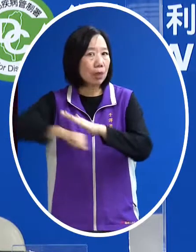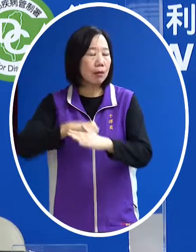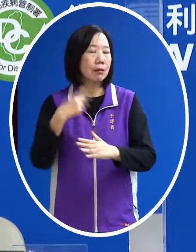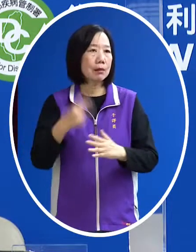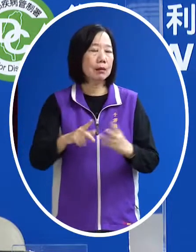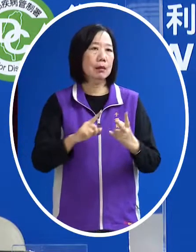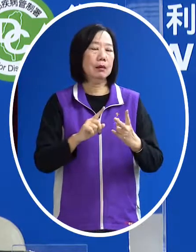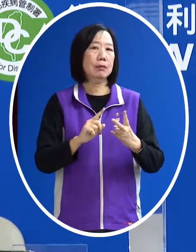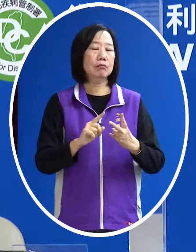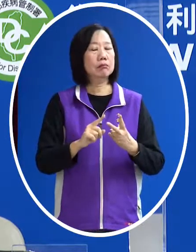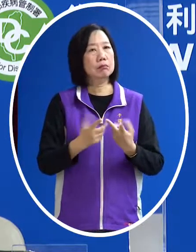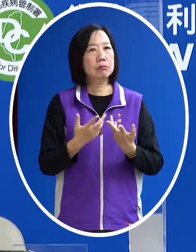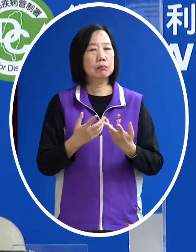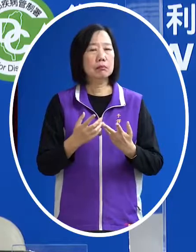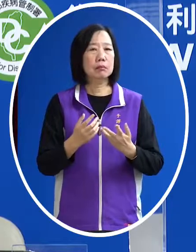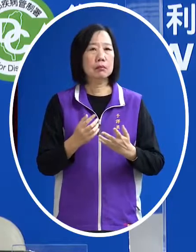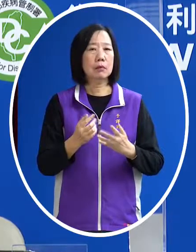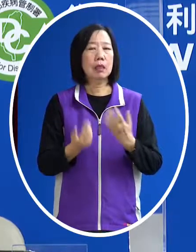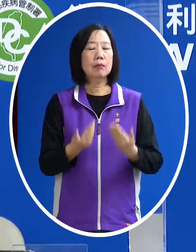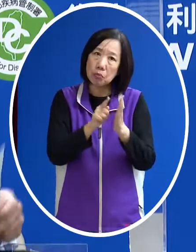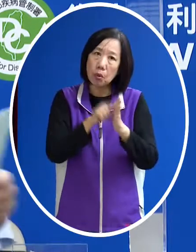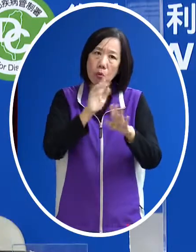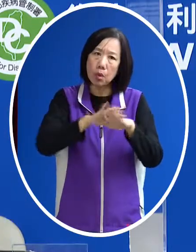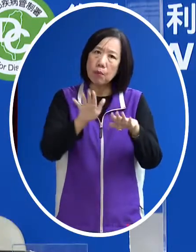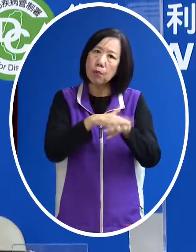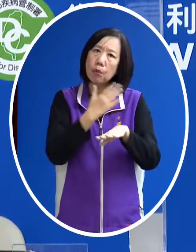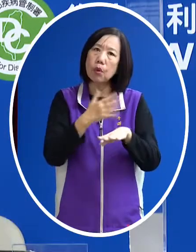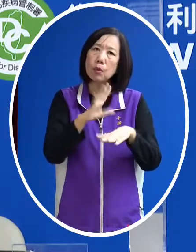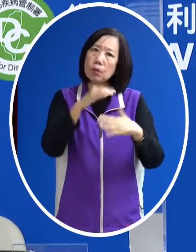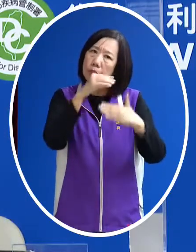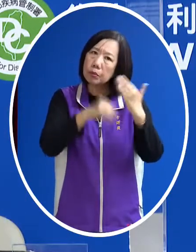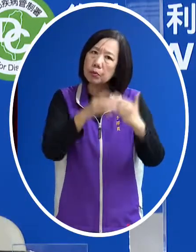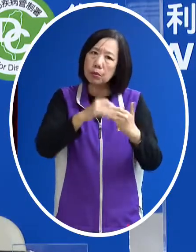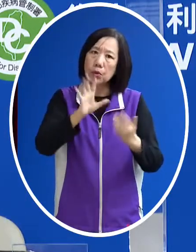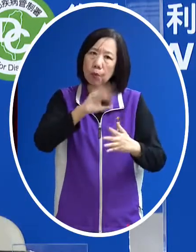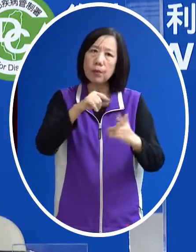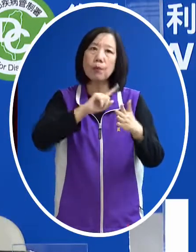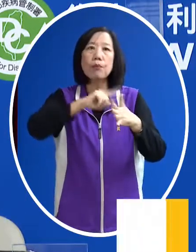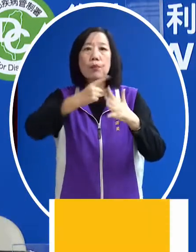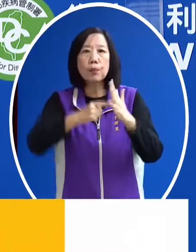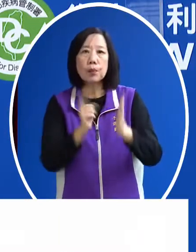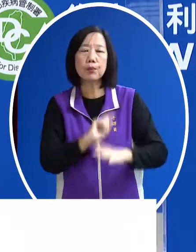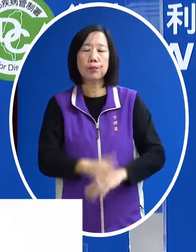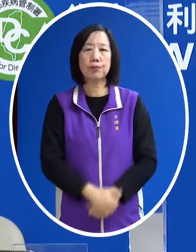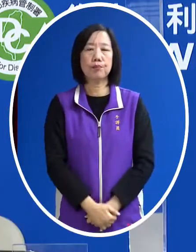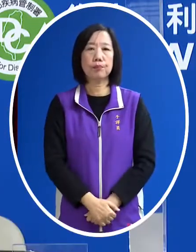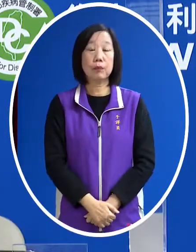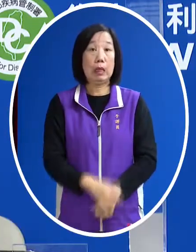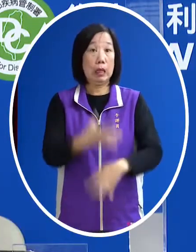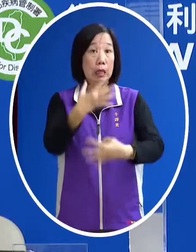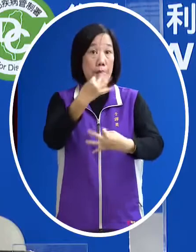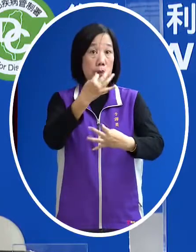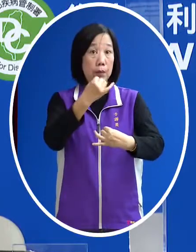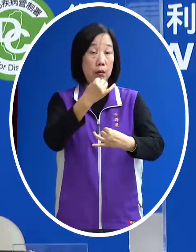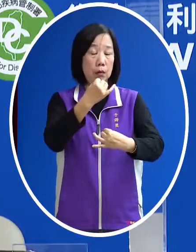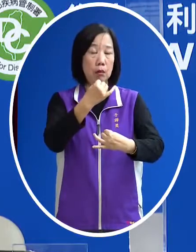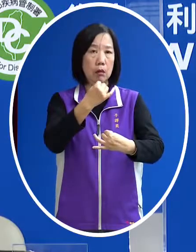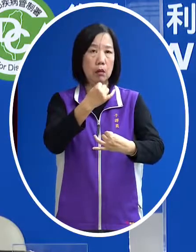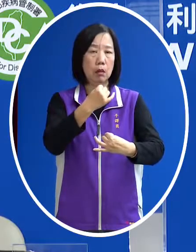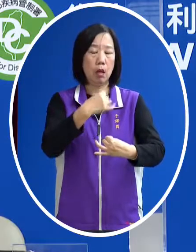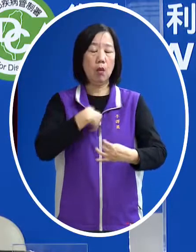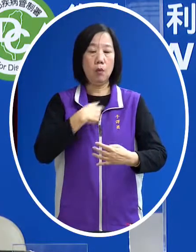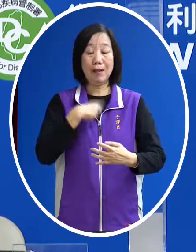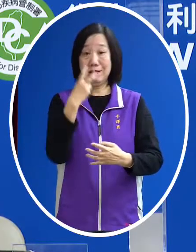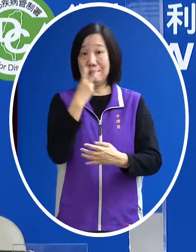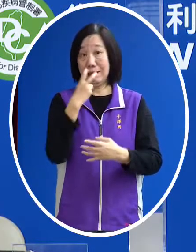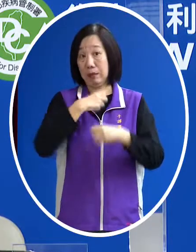案9960跟961有关开打的时程那检验事实上